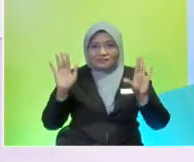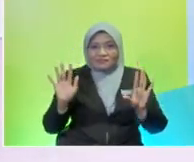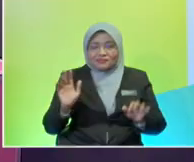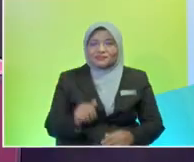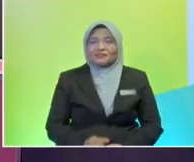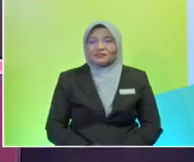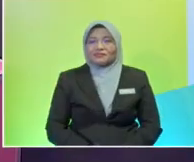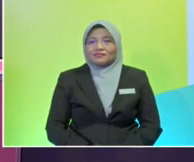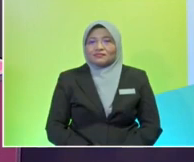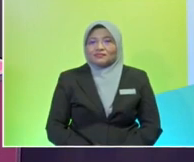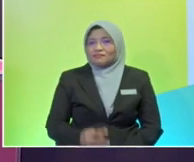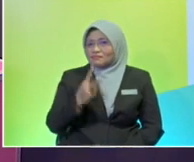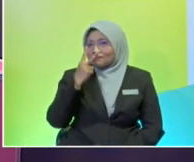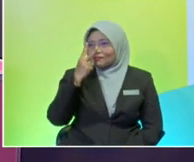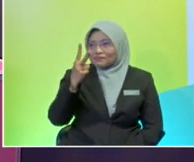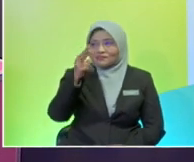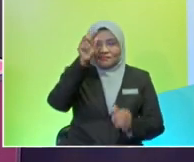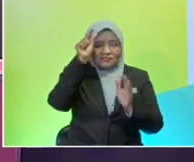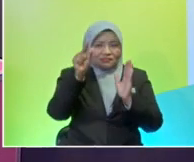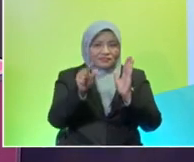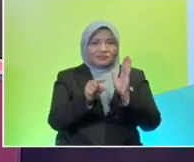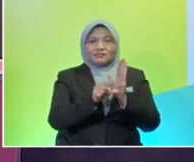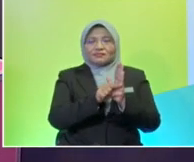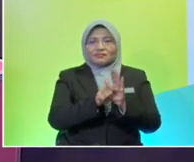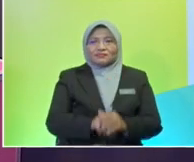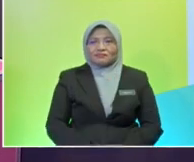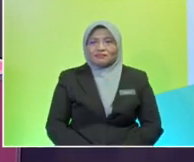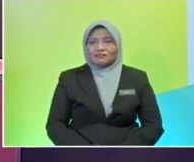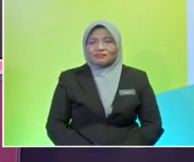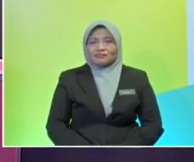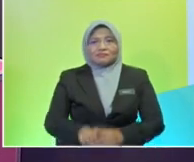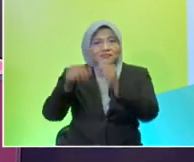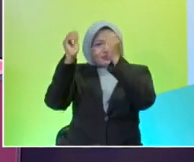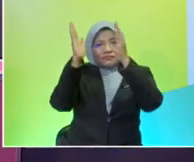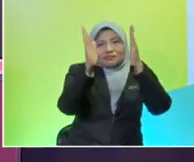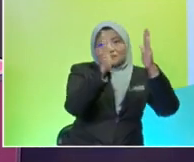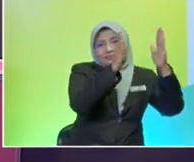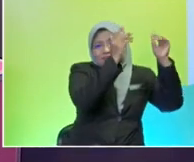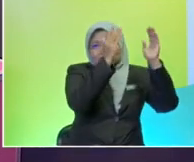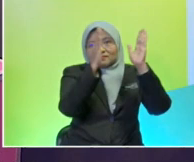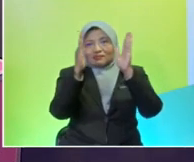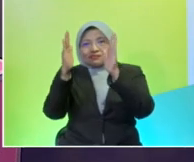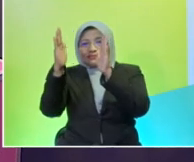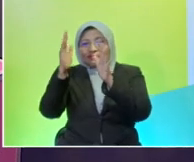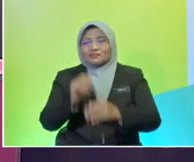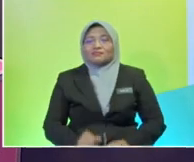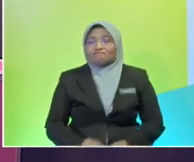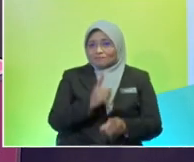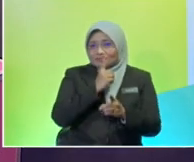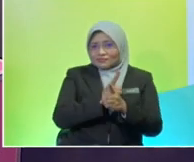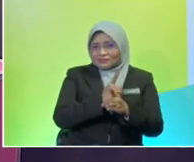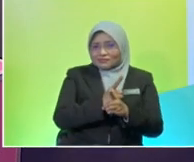yang ini bertiup tiup apa dia murid-murid cuaca berangin bentuk ini